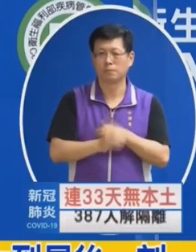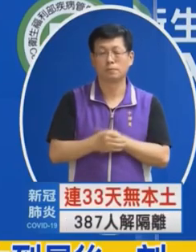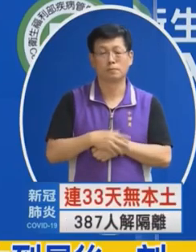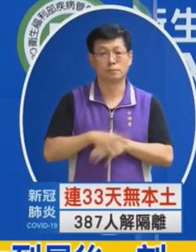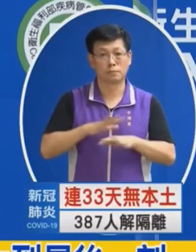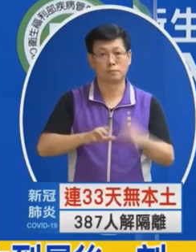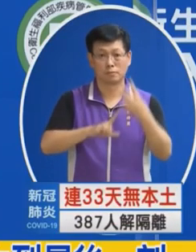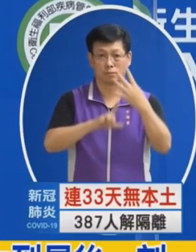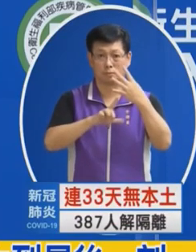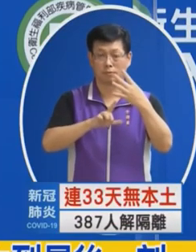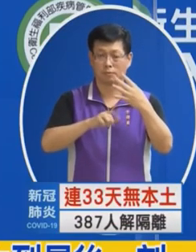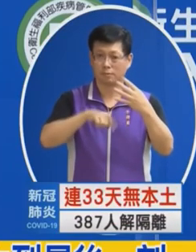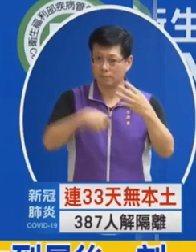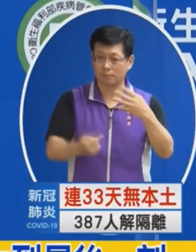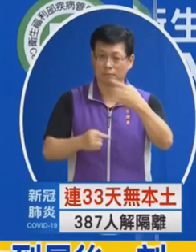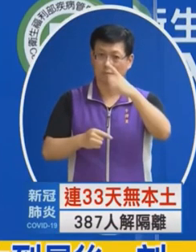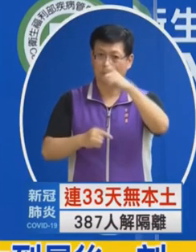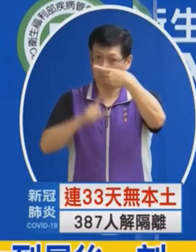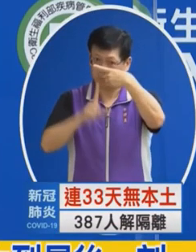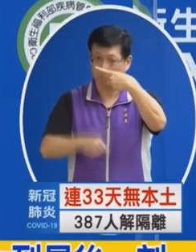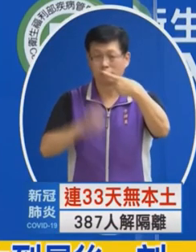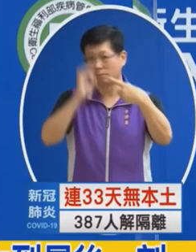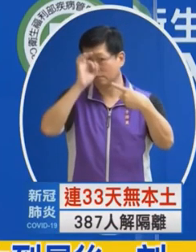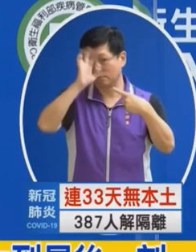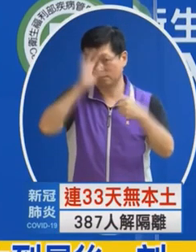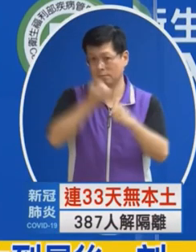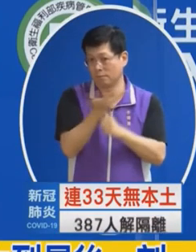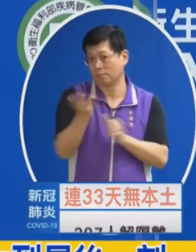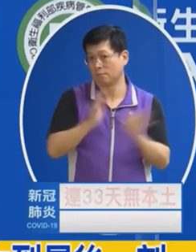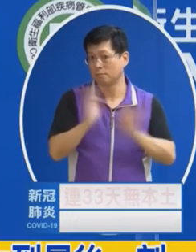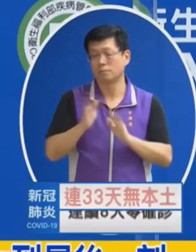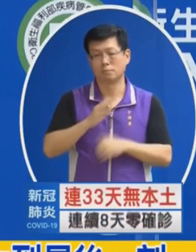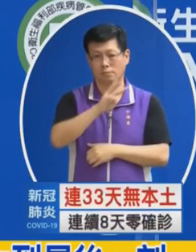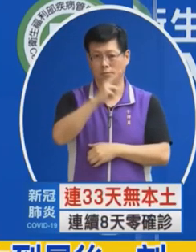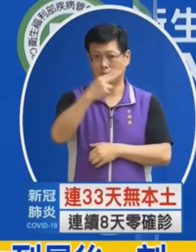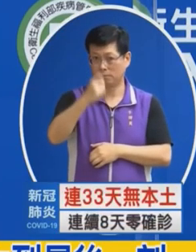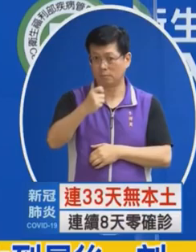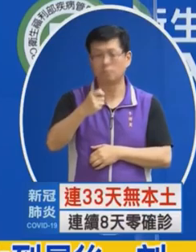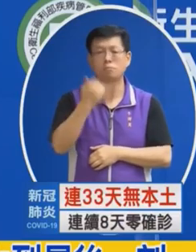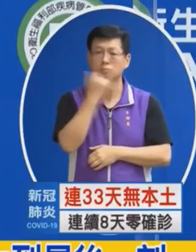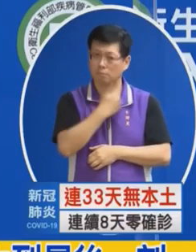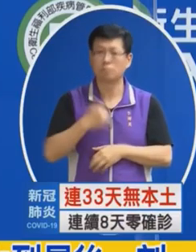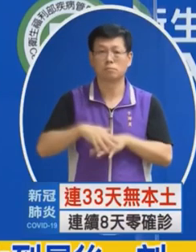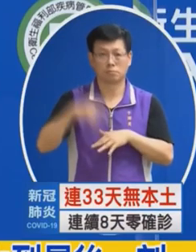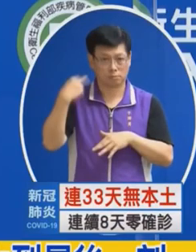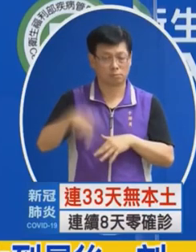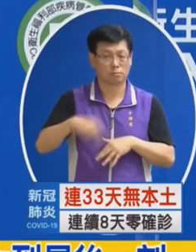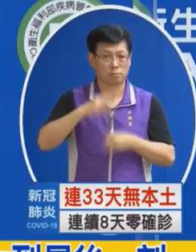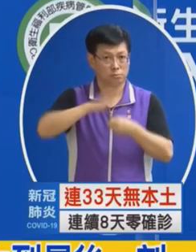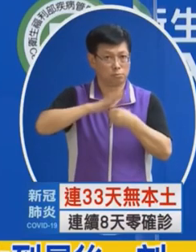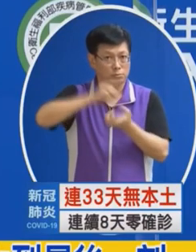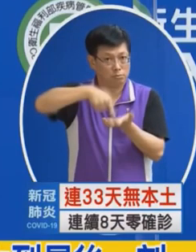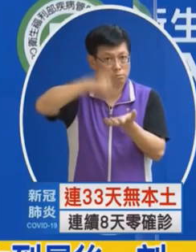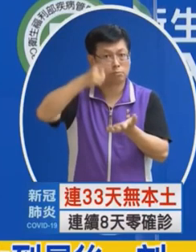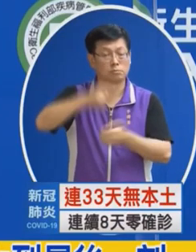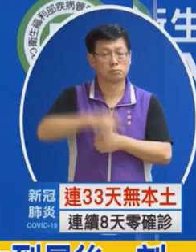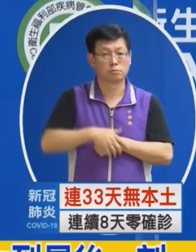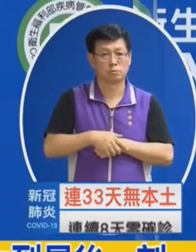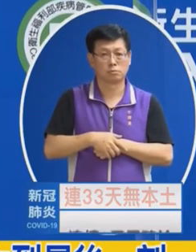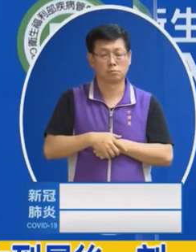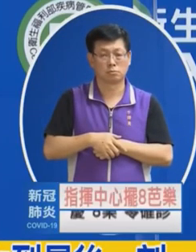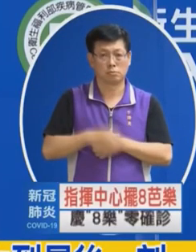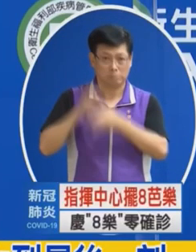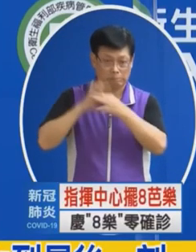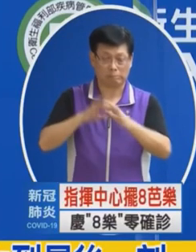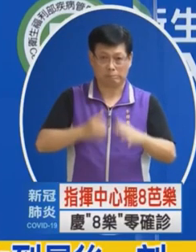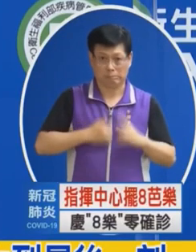下来在10月11月可能是疫情的情况那 WHA 这边可能还是会再补办一个继续